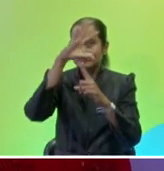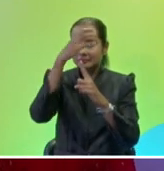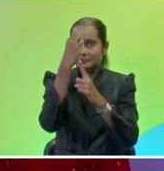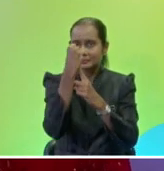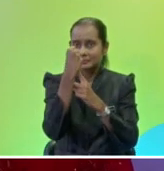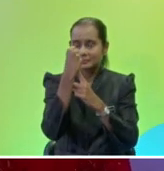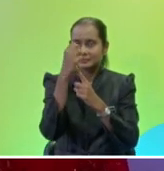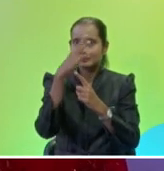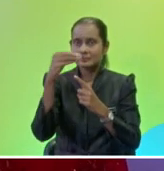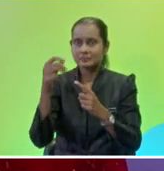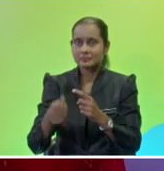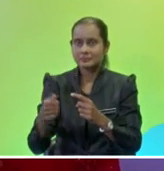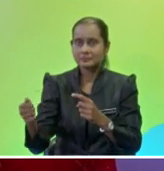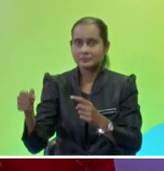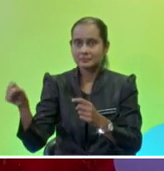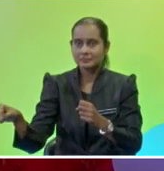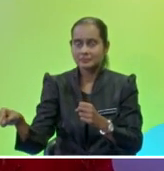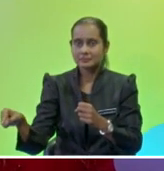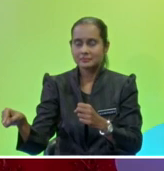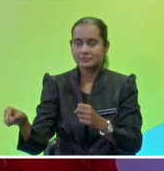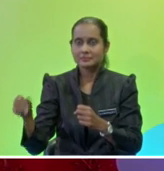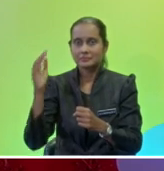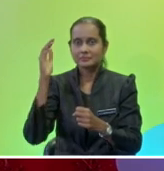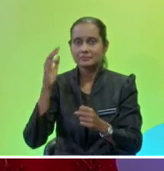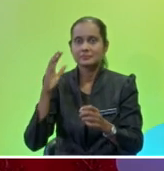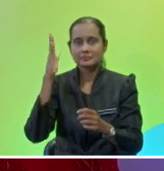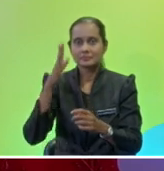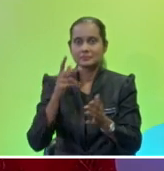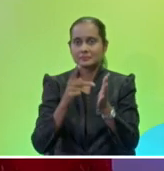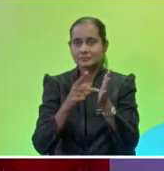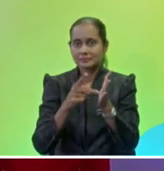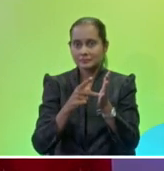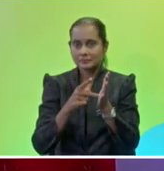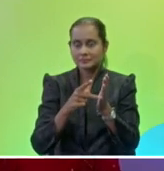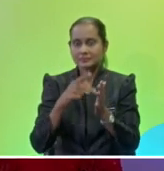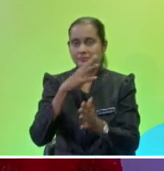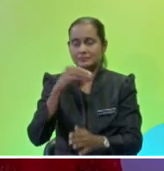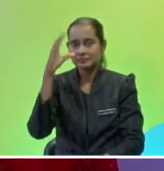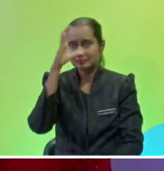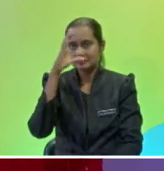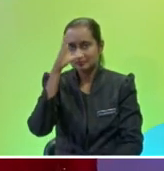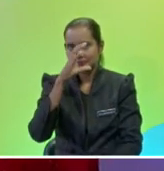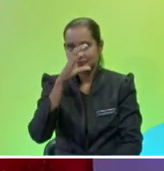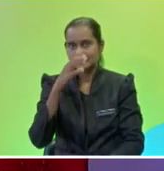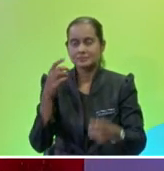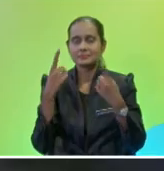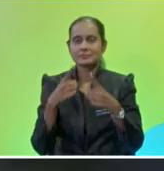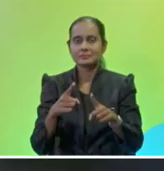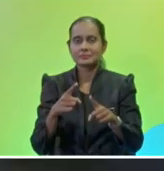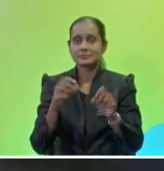yang ada di depan ini mengikuti situasi yang Cik gubajet kain dan mirage-nya cari jawabannya Mira boleh